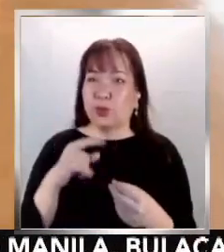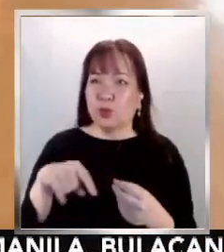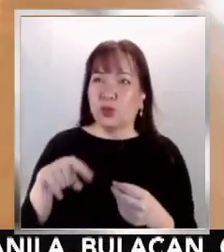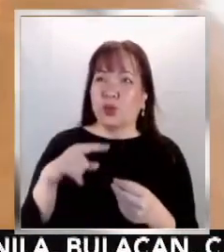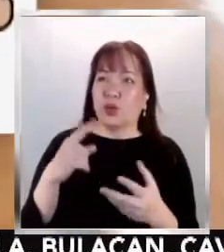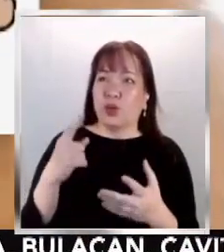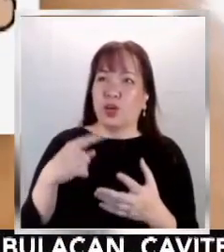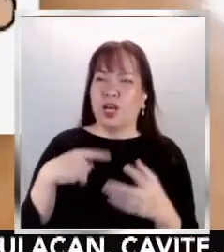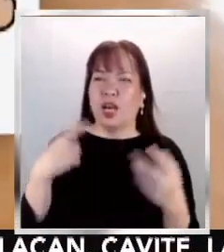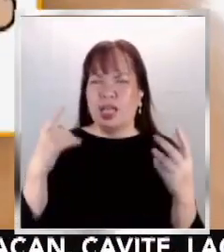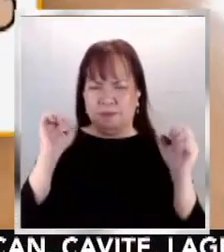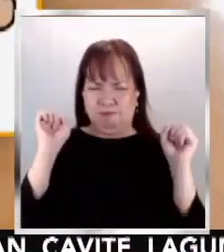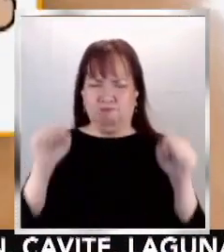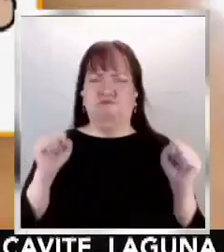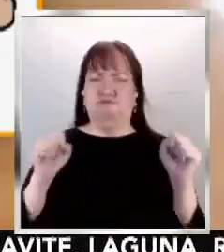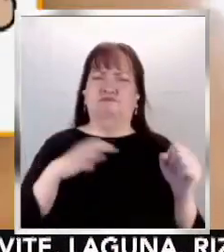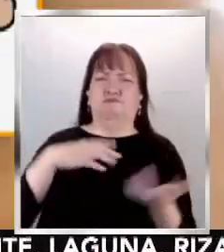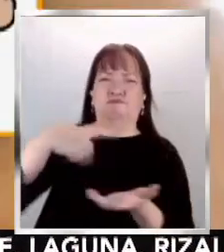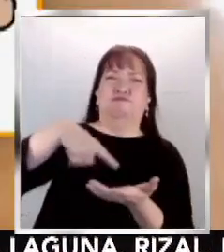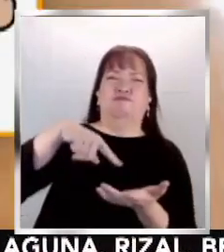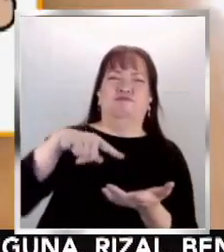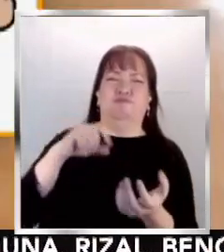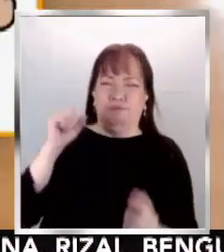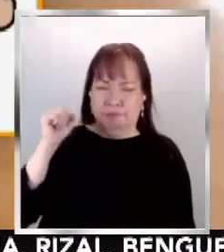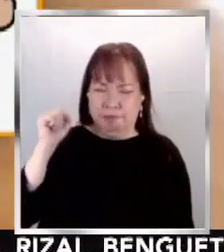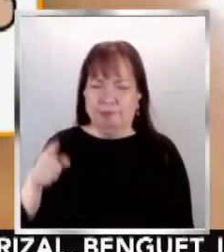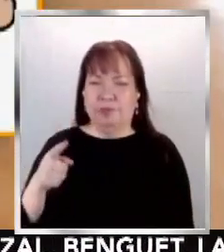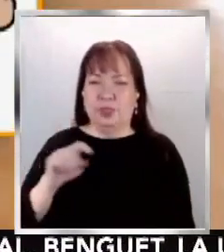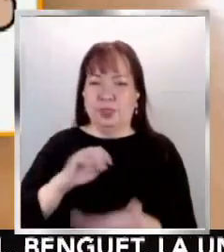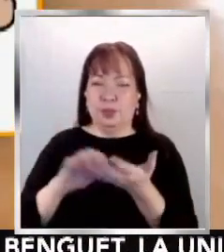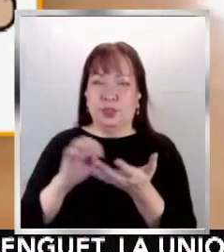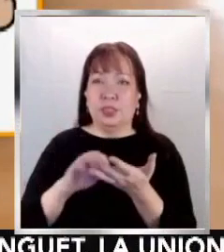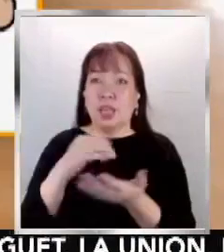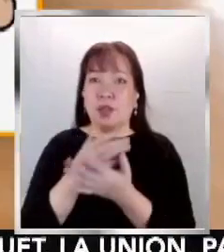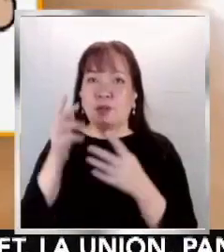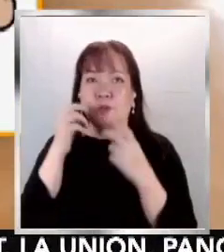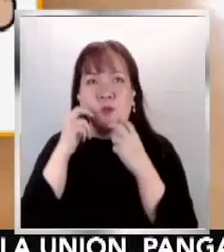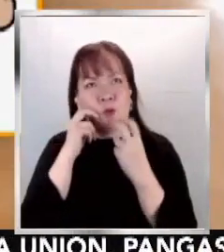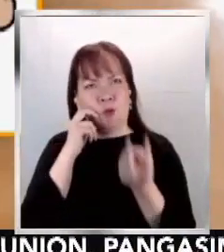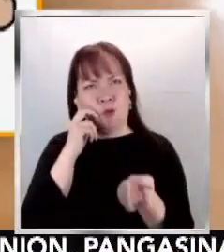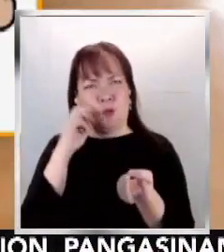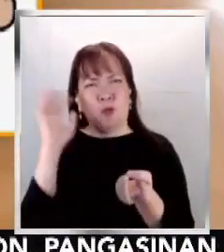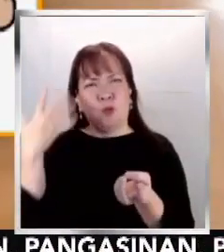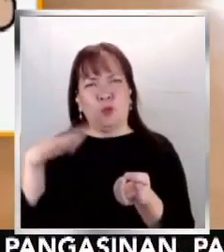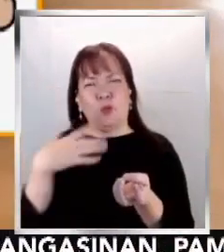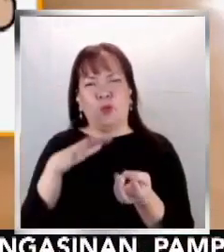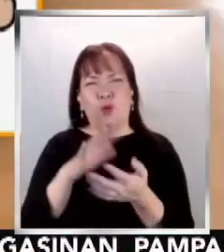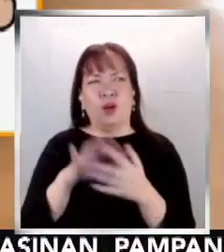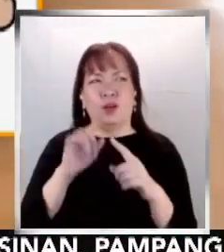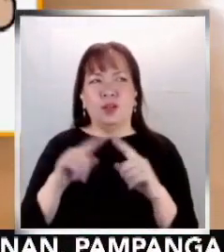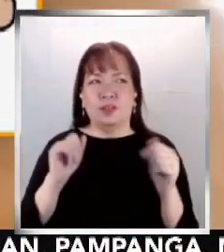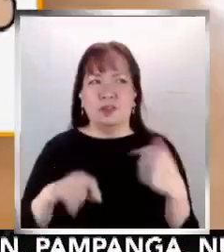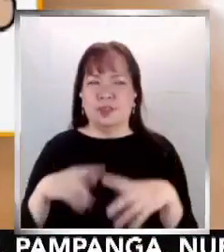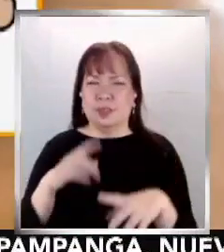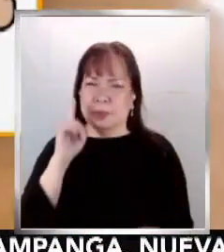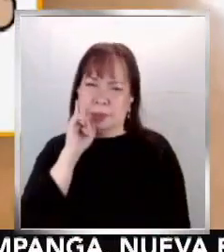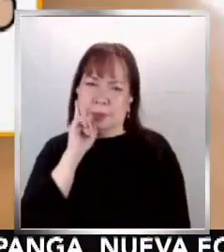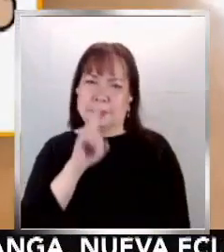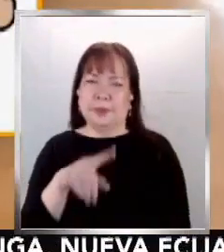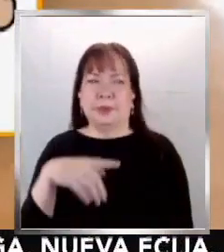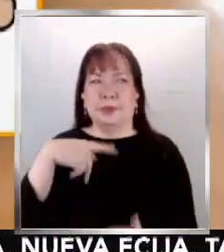buto-buto ang rehearsal. Bukod sa mga netizen, napawaw rin ang ilang Kapuso stars at personalities sa kanyang husay.